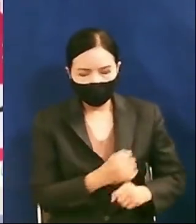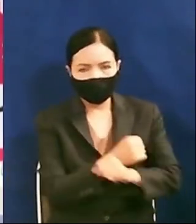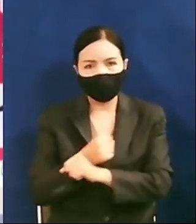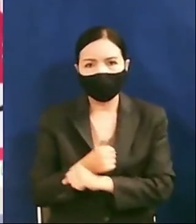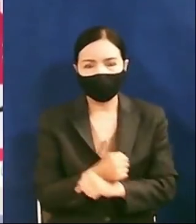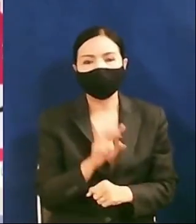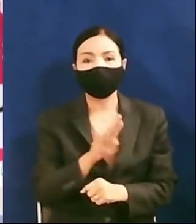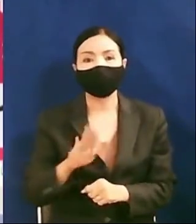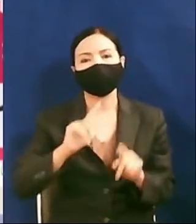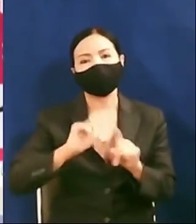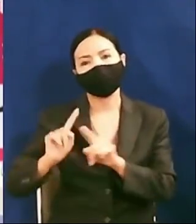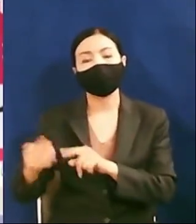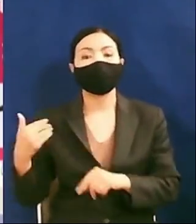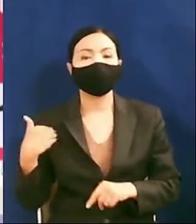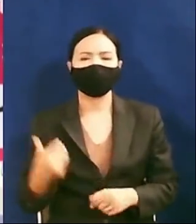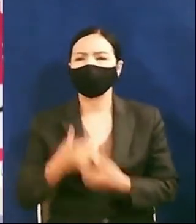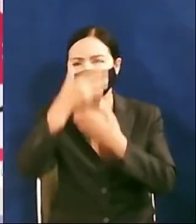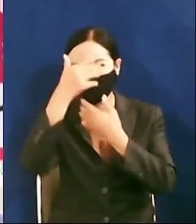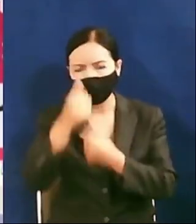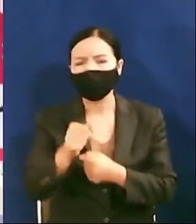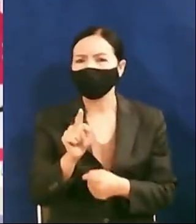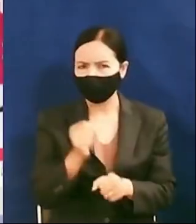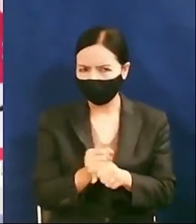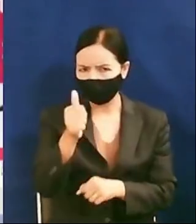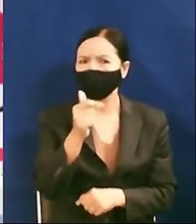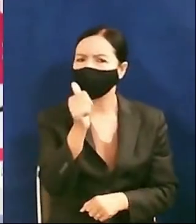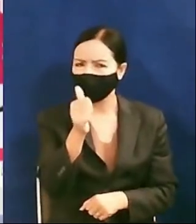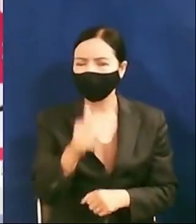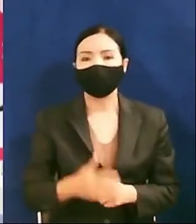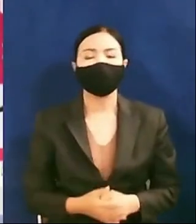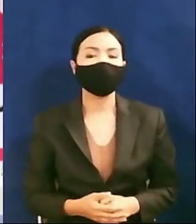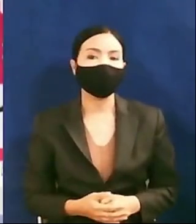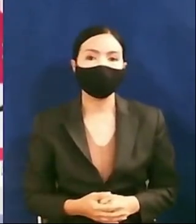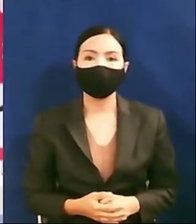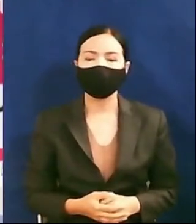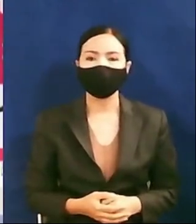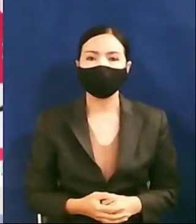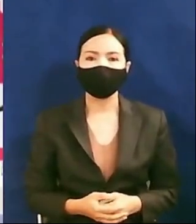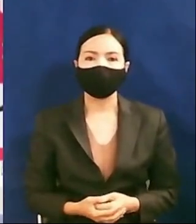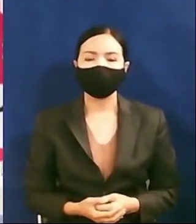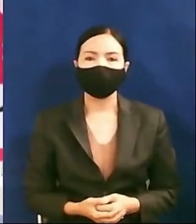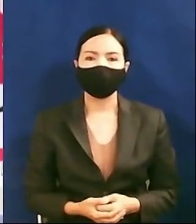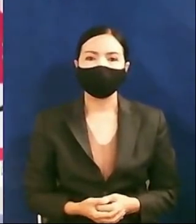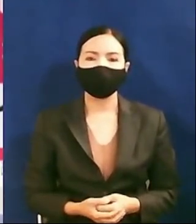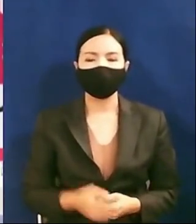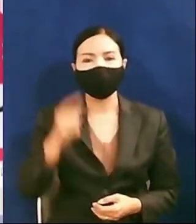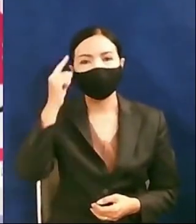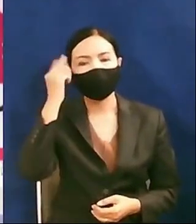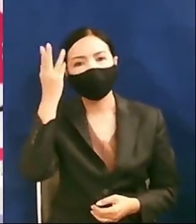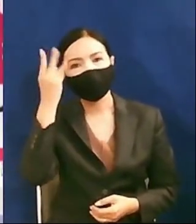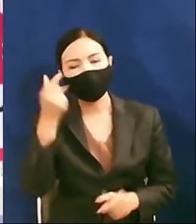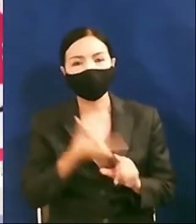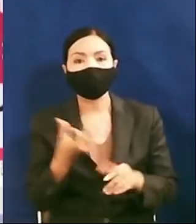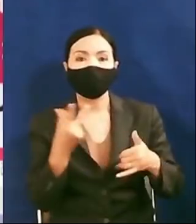ครับซึ่งก็พบว่ามีความน่าสนใจว่ามันกระตุ้นได้ดีนะครับข้อดีของเรื่องของแนวคิดการฉีดวั